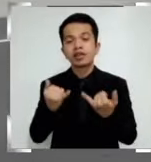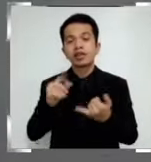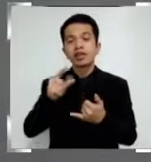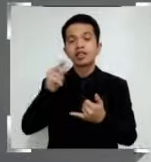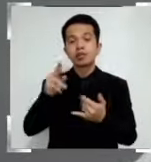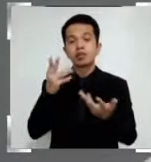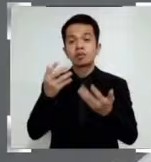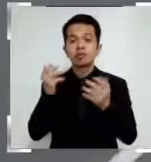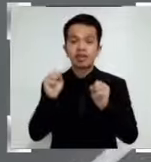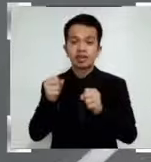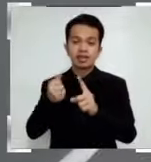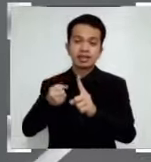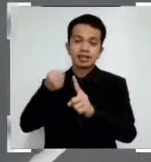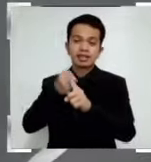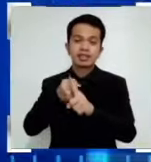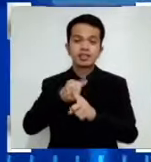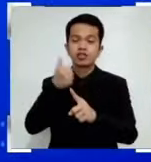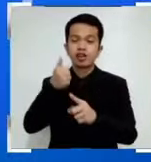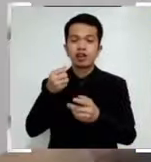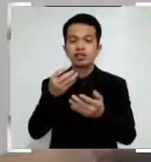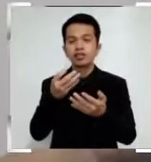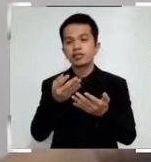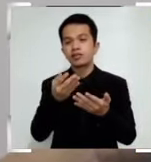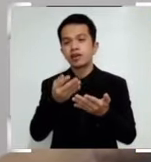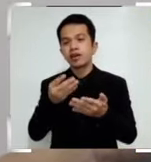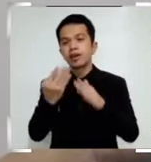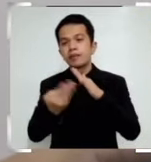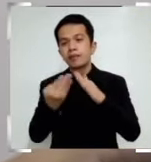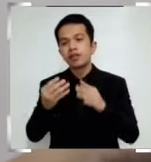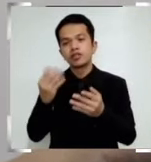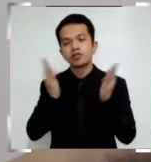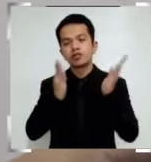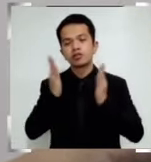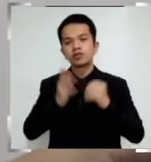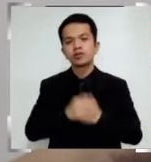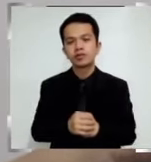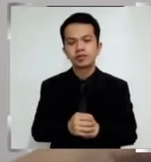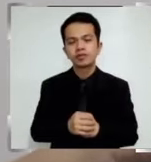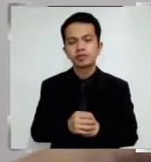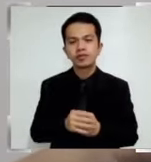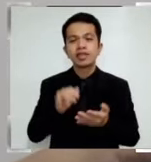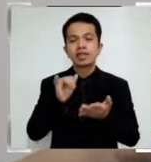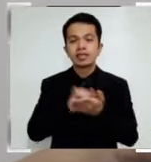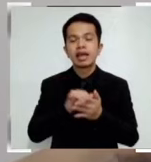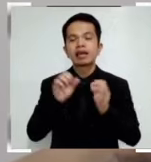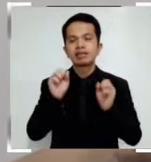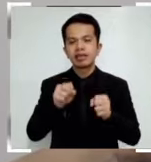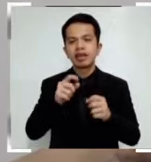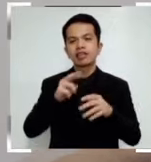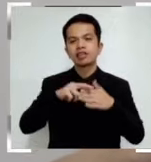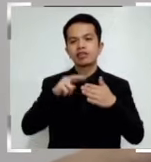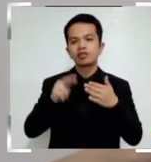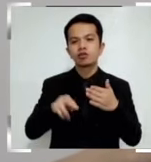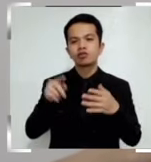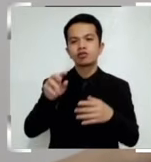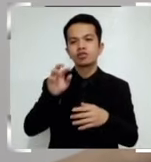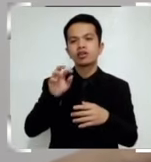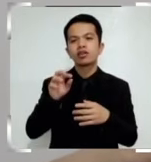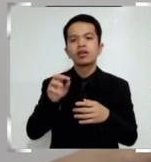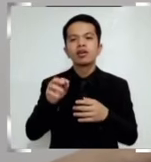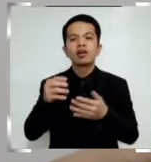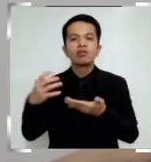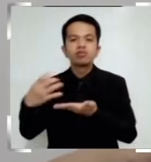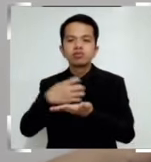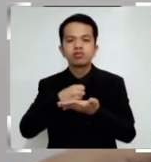nila sa ibang mga proyekto at basic services. Pagkakaroon po yun ng fiscal impact sa aming collection, bababa po